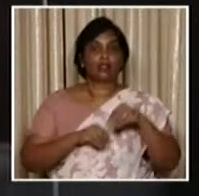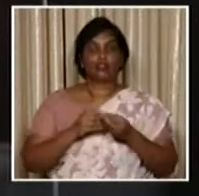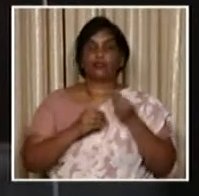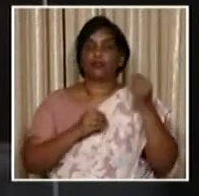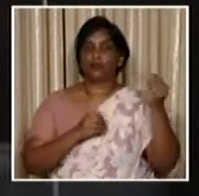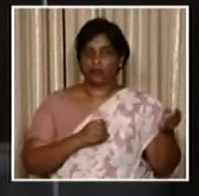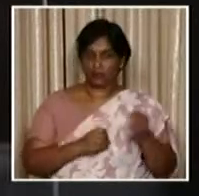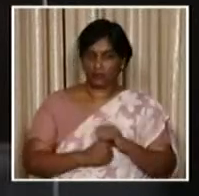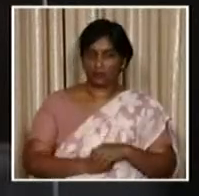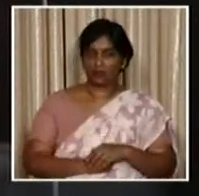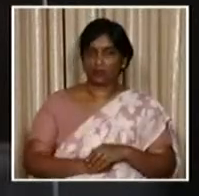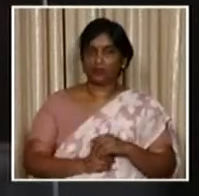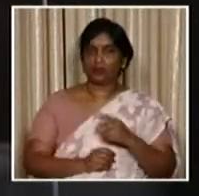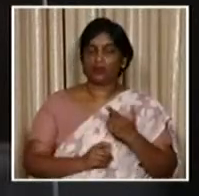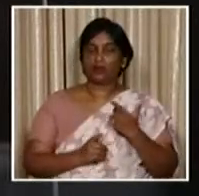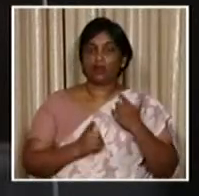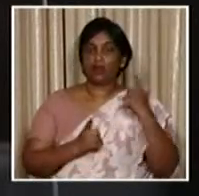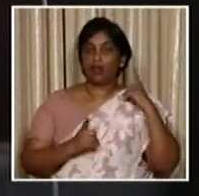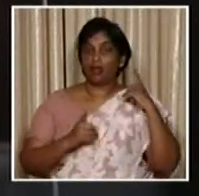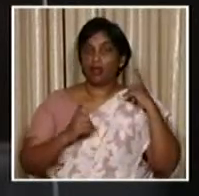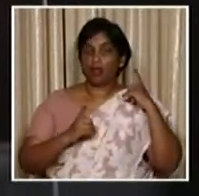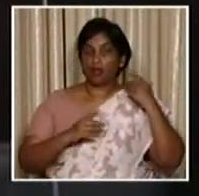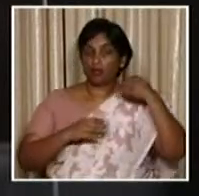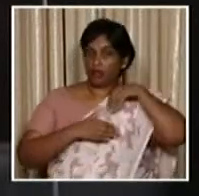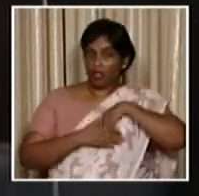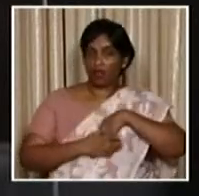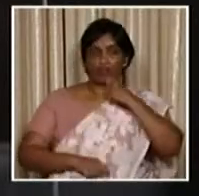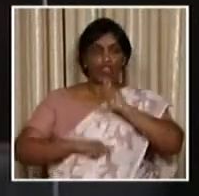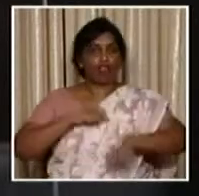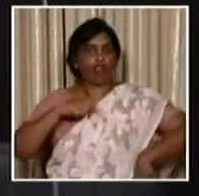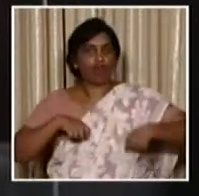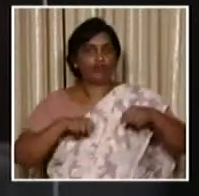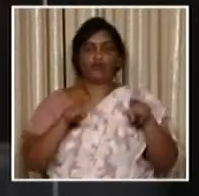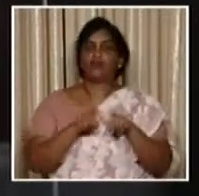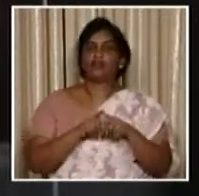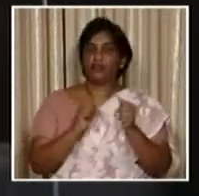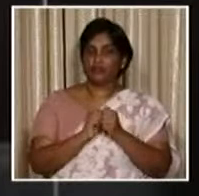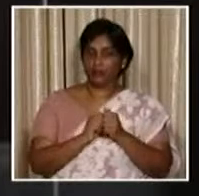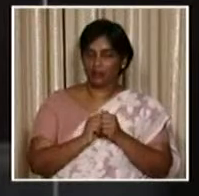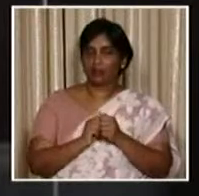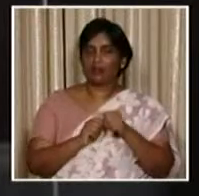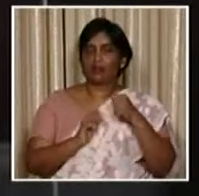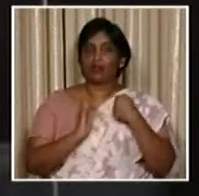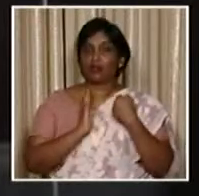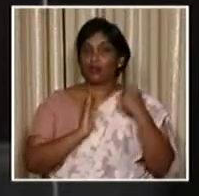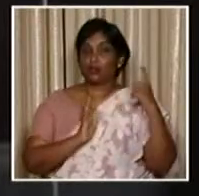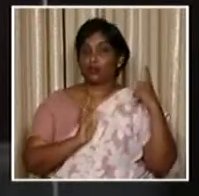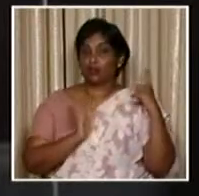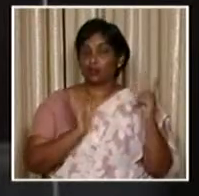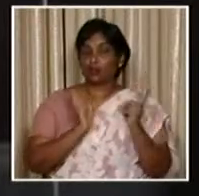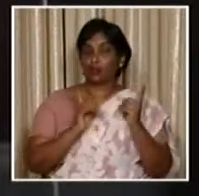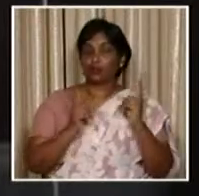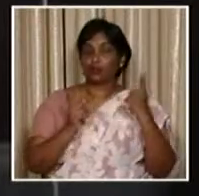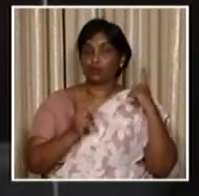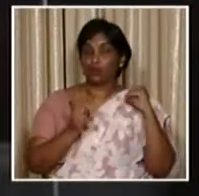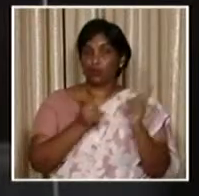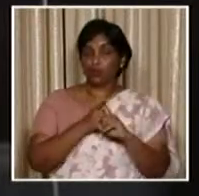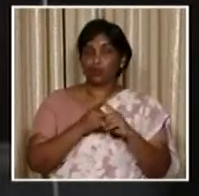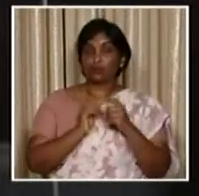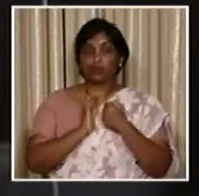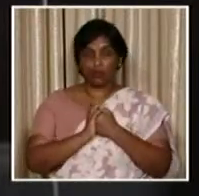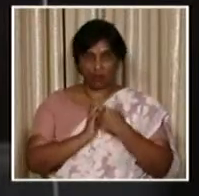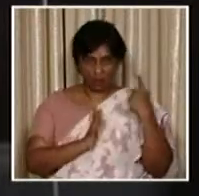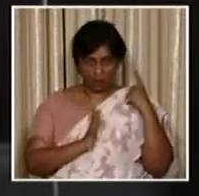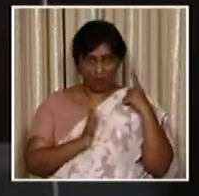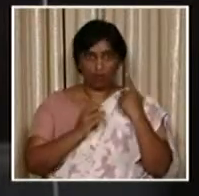tiyela. Itu nilai yang tu mana ating amude ag dahagan wedekar uminiye. Nadna yuda gawuraveng desa pal nak kian dene katakan ada